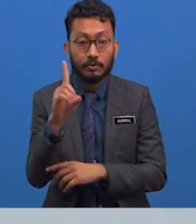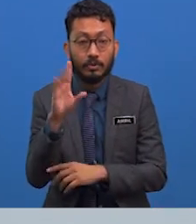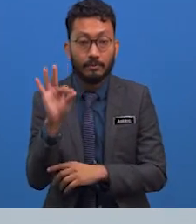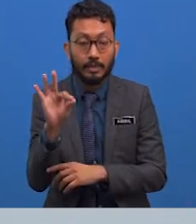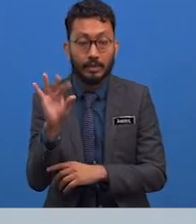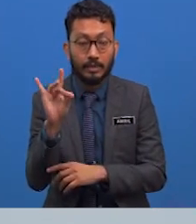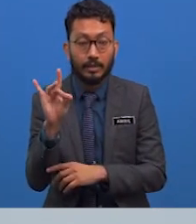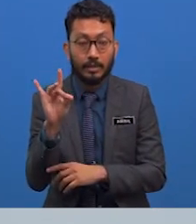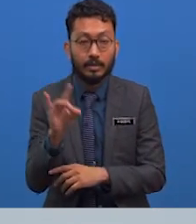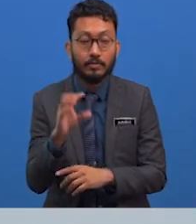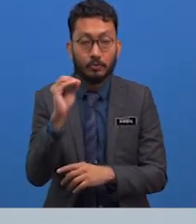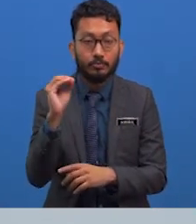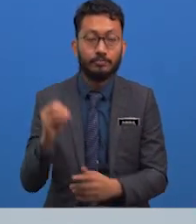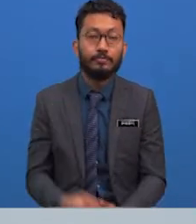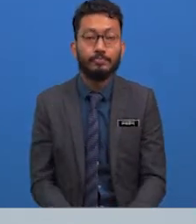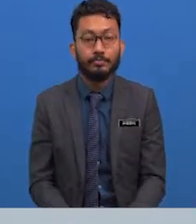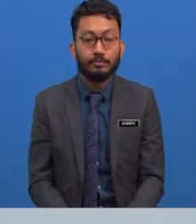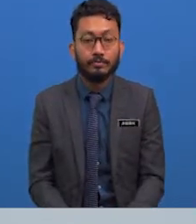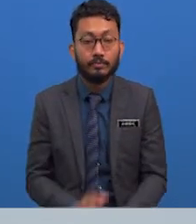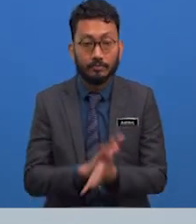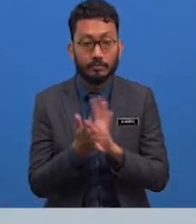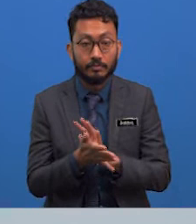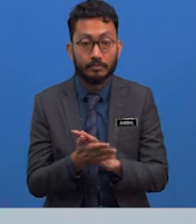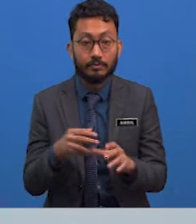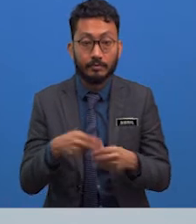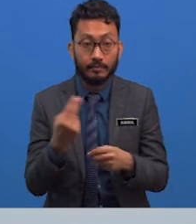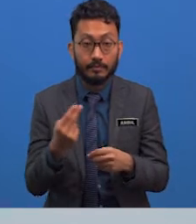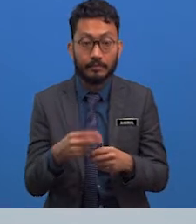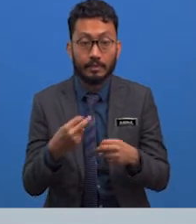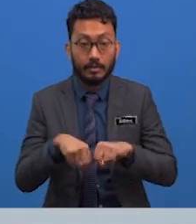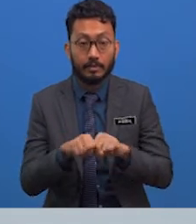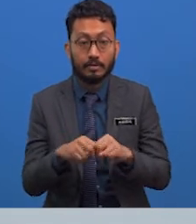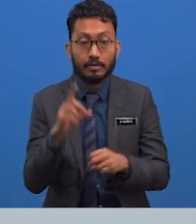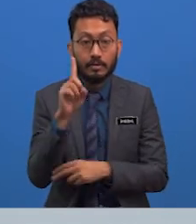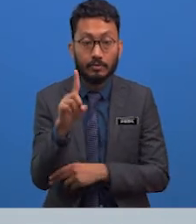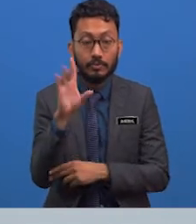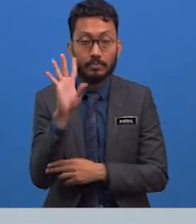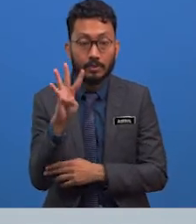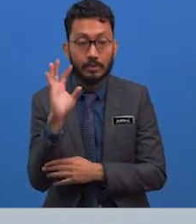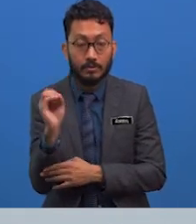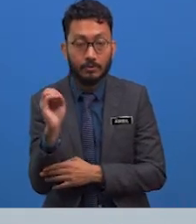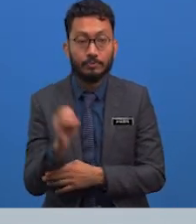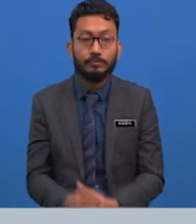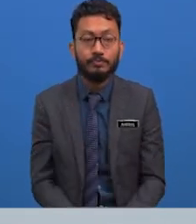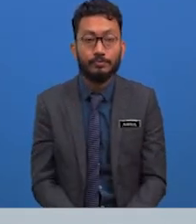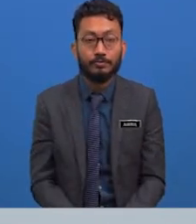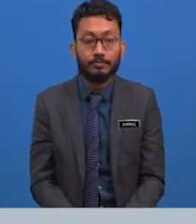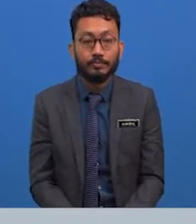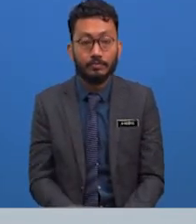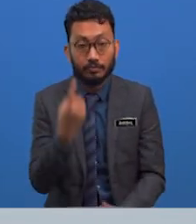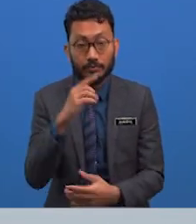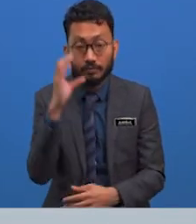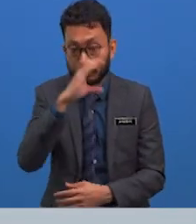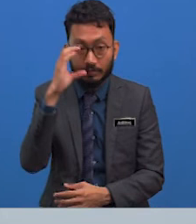180 darjah. Maka nilainya adalah 140 darjah.